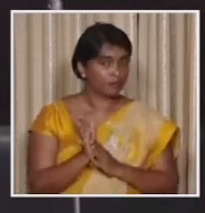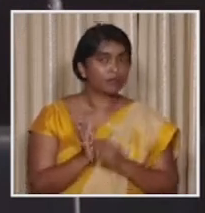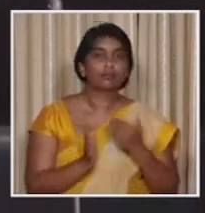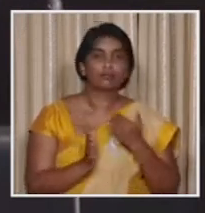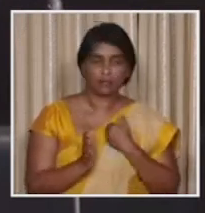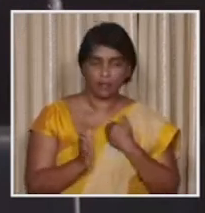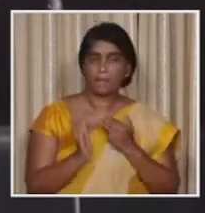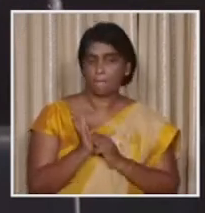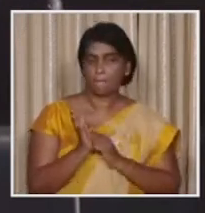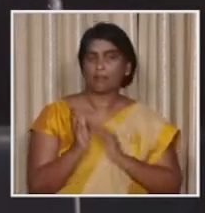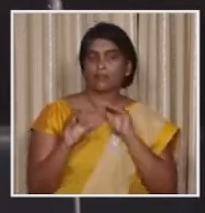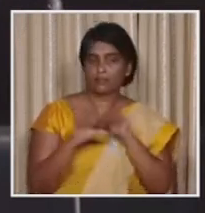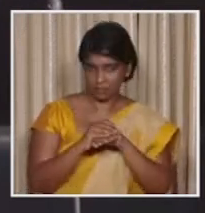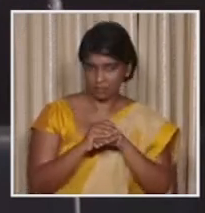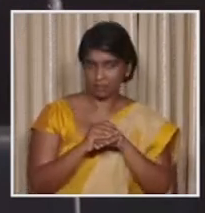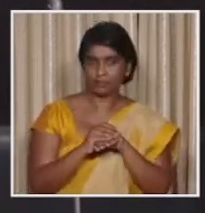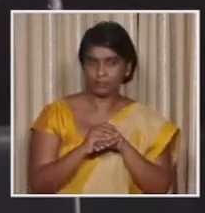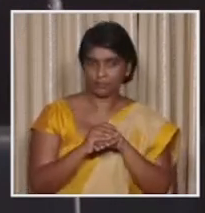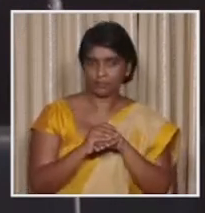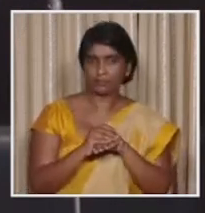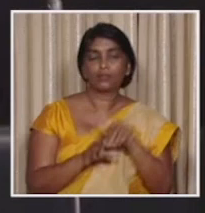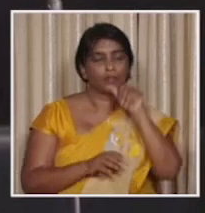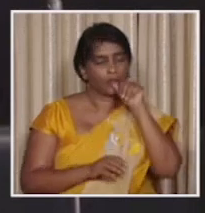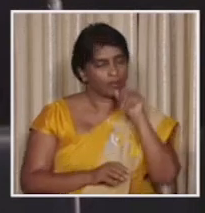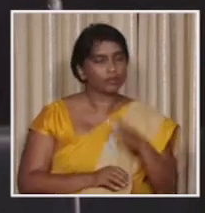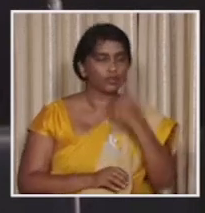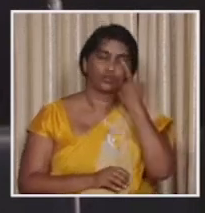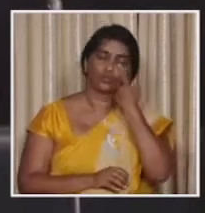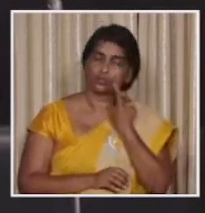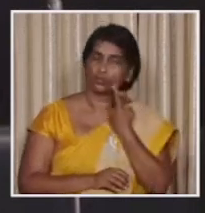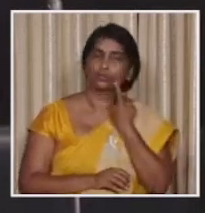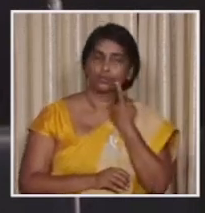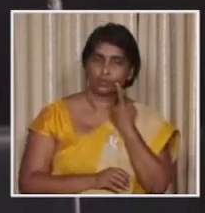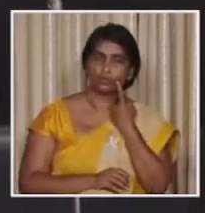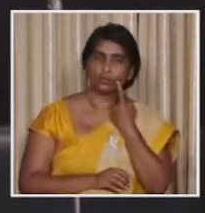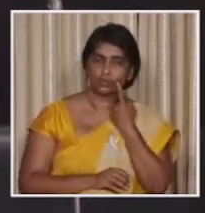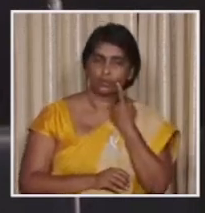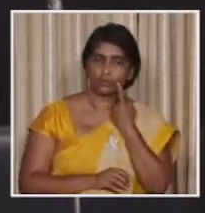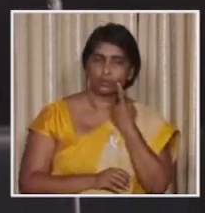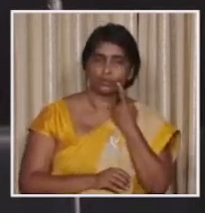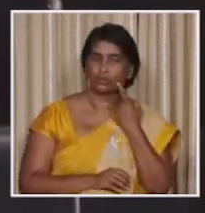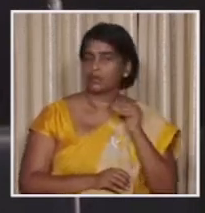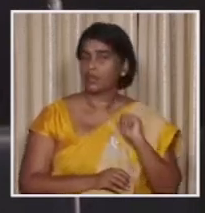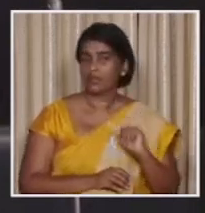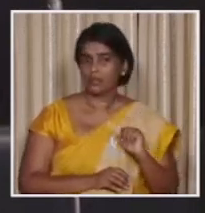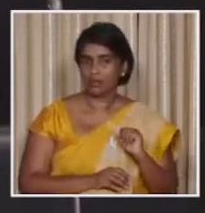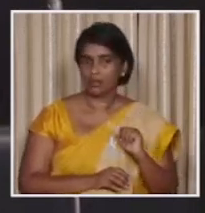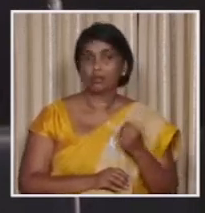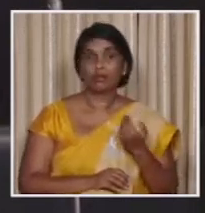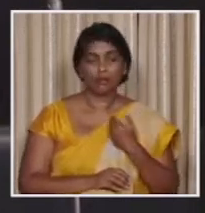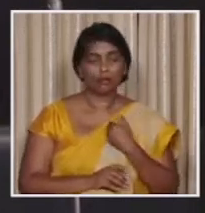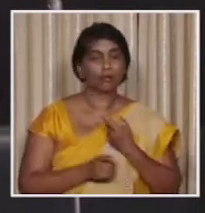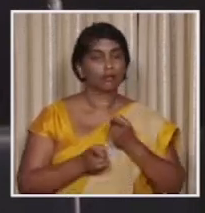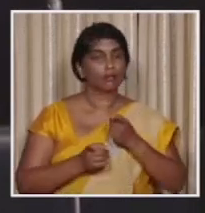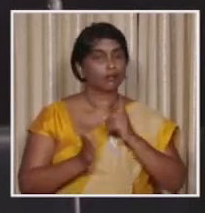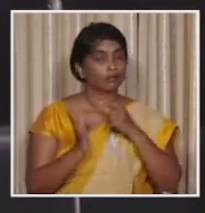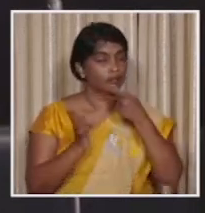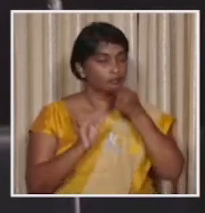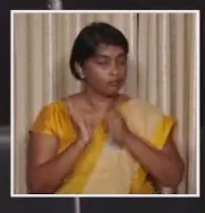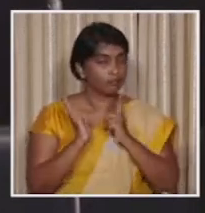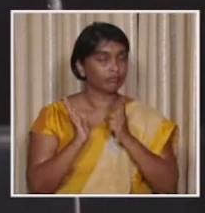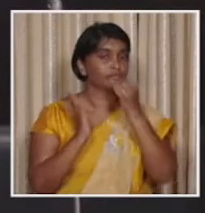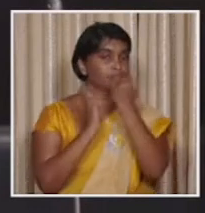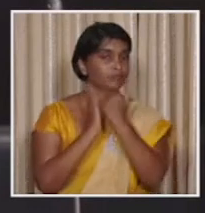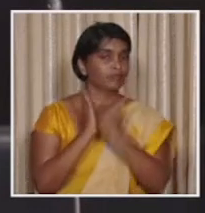මමත් සමාජිකයෙක් හැටියට සහභාගී වුණා. ඇත්තටම කනගාටුදායක කාරණාවක් නම්. මොකද අපේ ස්ථාවර නියෝගවල